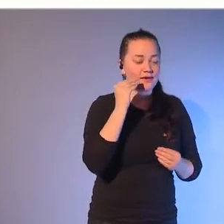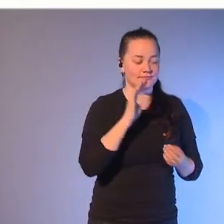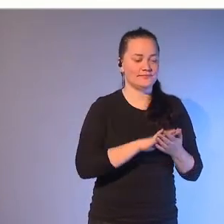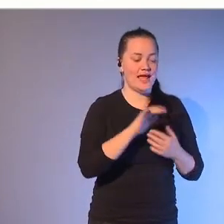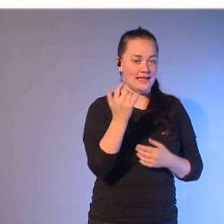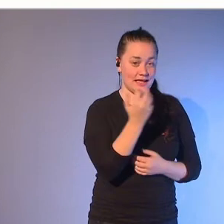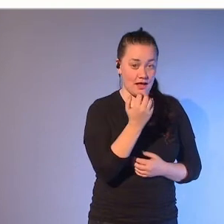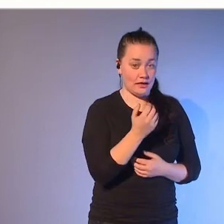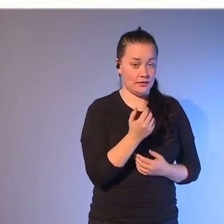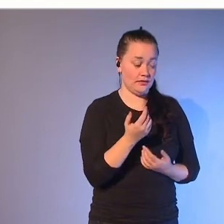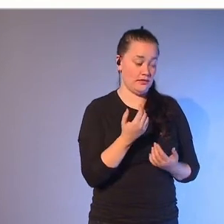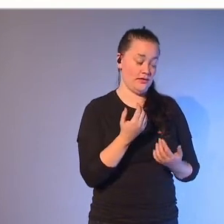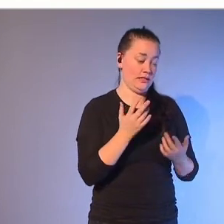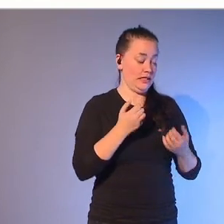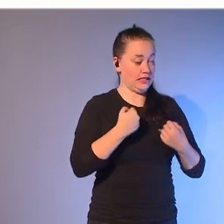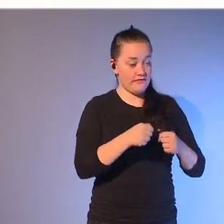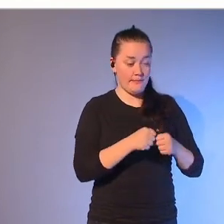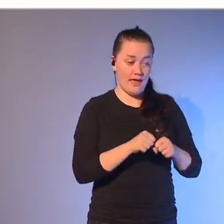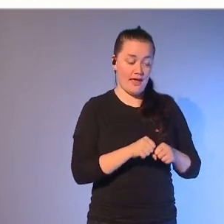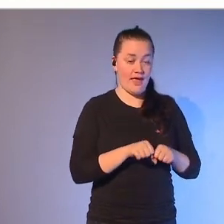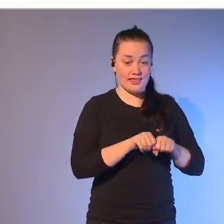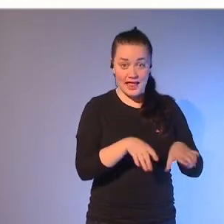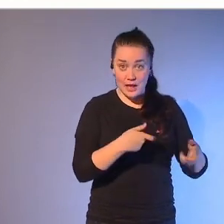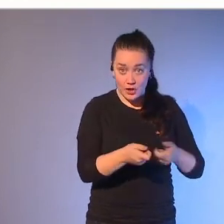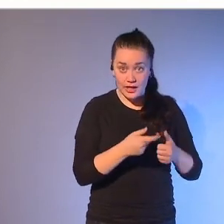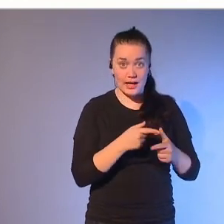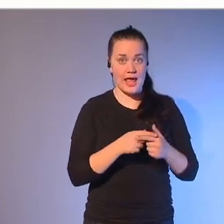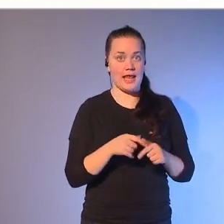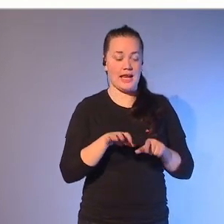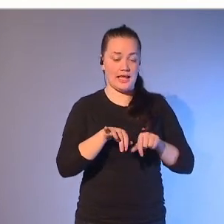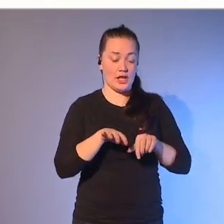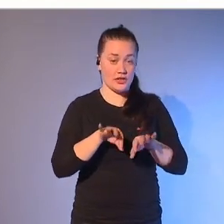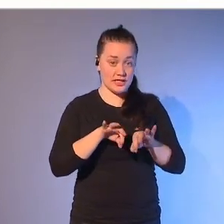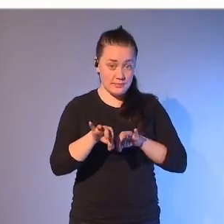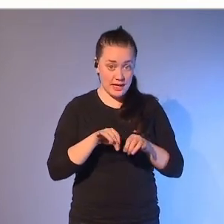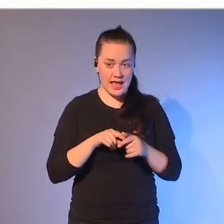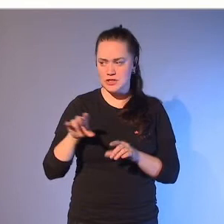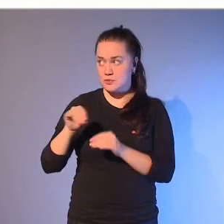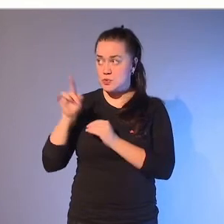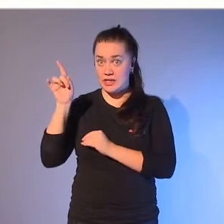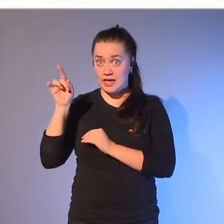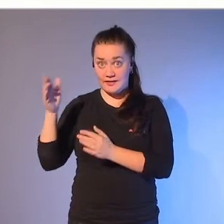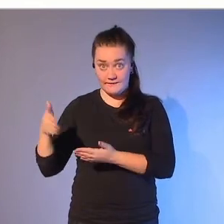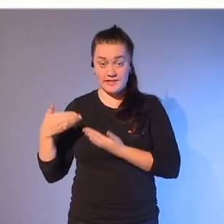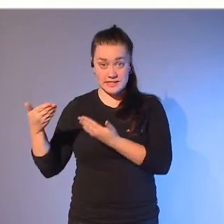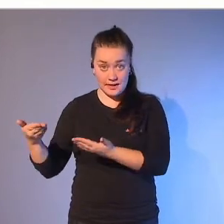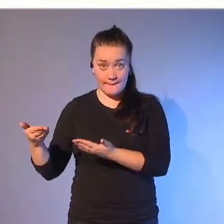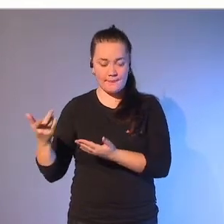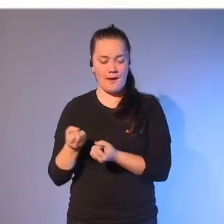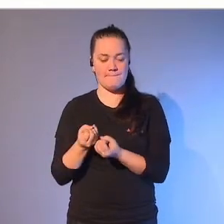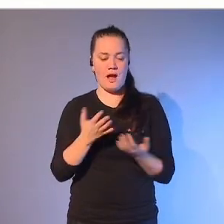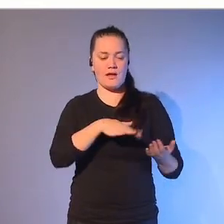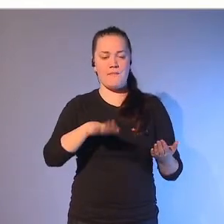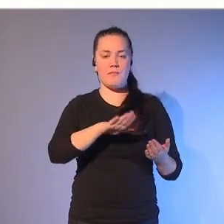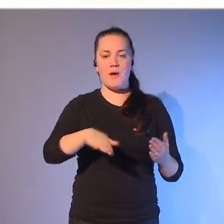Enten de driver med netthandel, eller dataspill, eller som den studien her viser, at det er ganske mange unger på barneskolen som